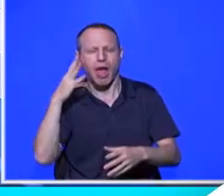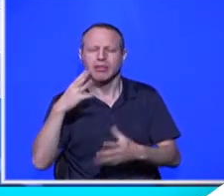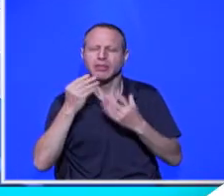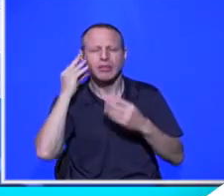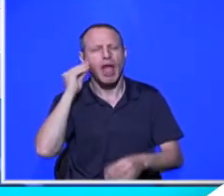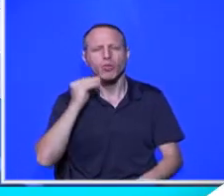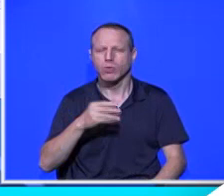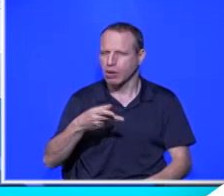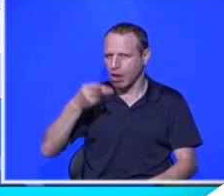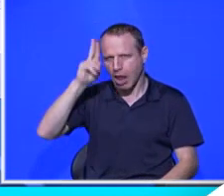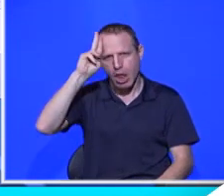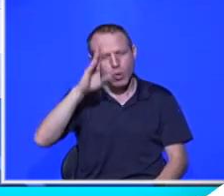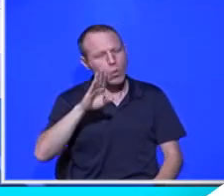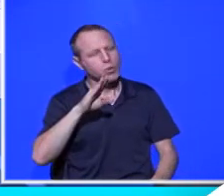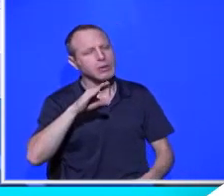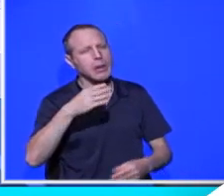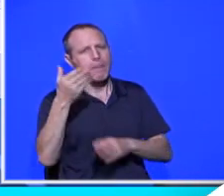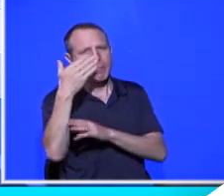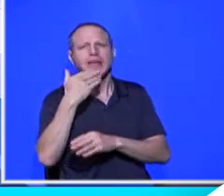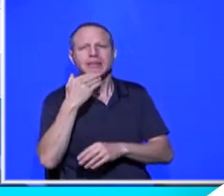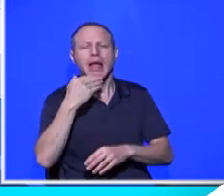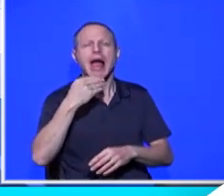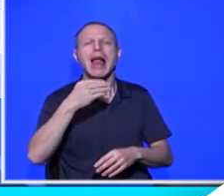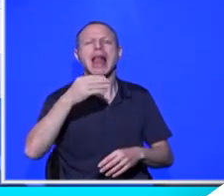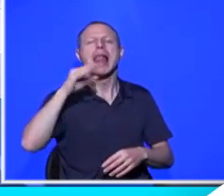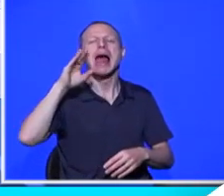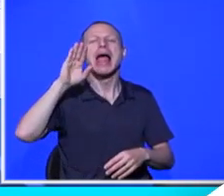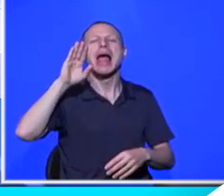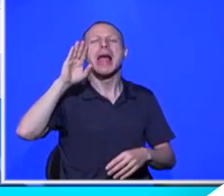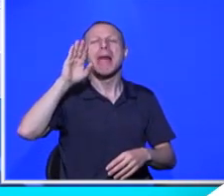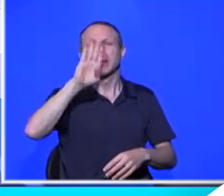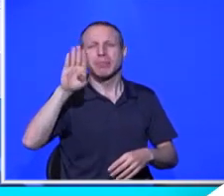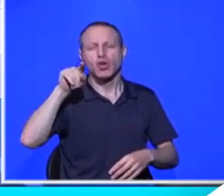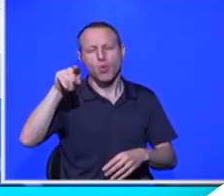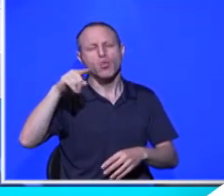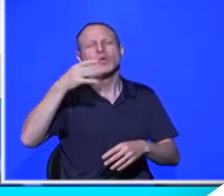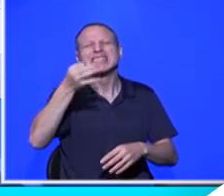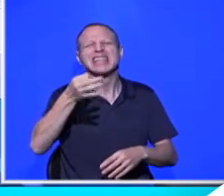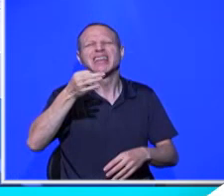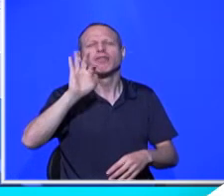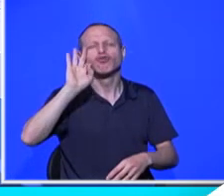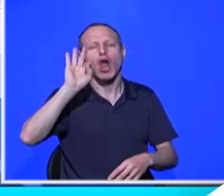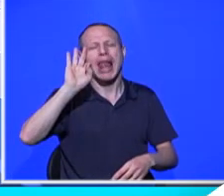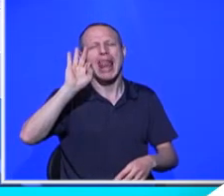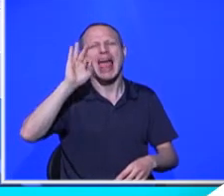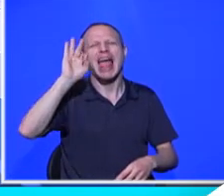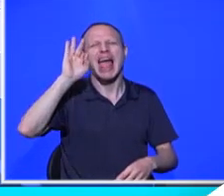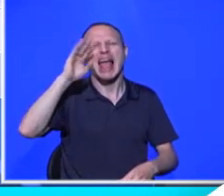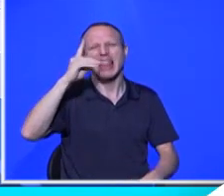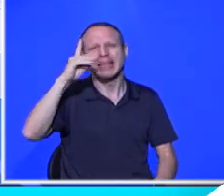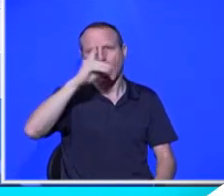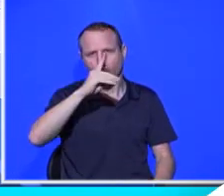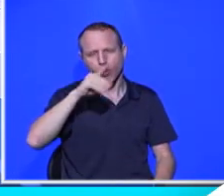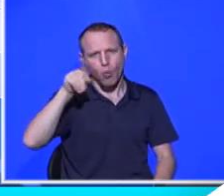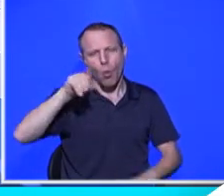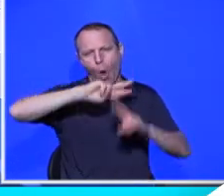הליכוד במדינת ישראל, נתניהו בעצם סניף של דני דנון. כי דני דנון הוא יושב ראש הליכוד העולמי, ונתניהו רק יושב ראש הליכוד בישראל. כן,